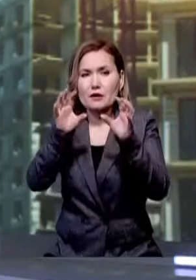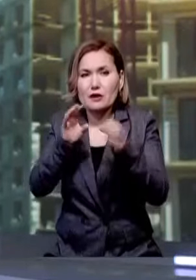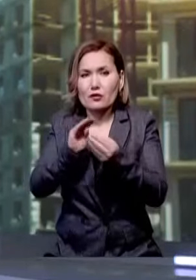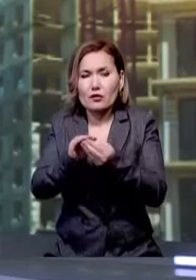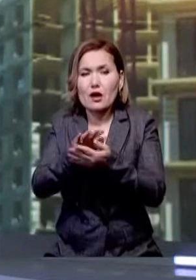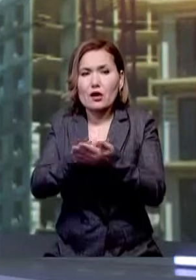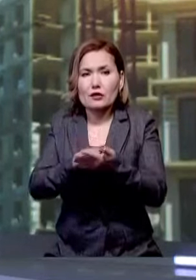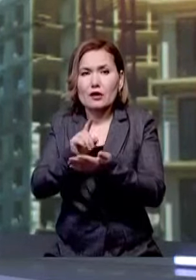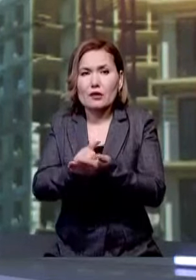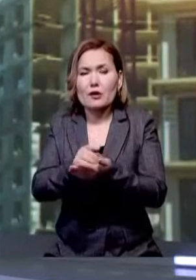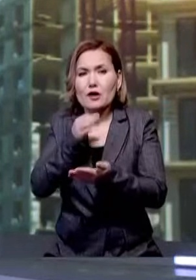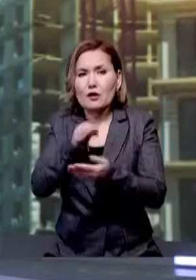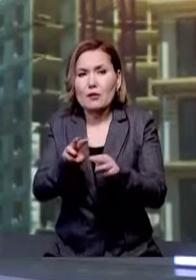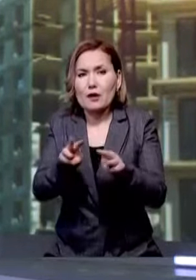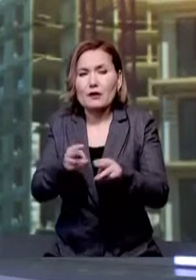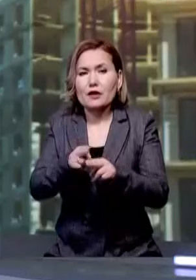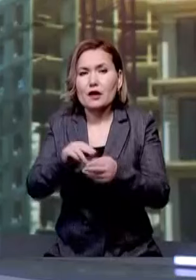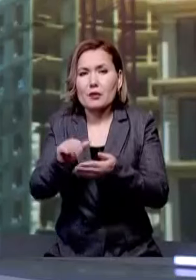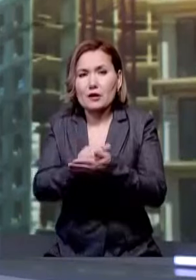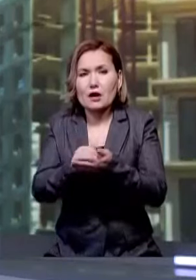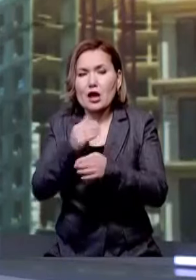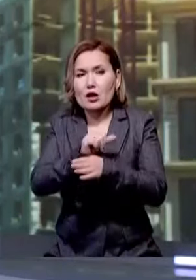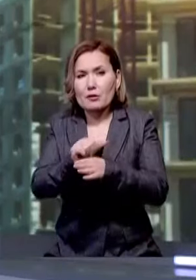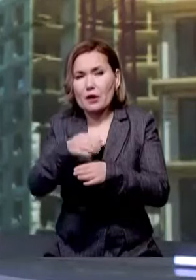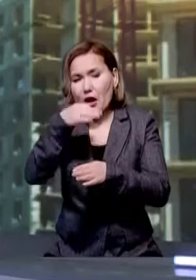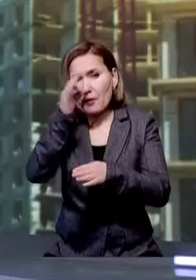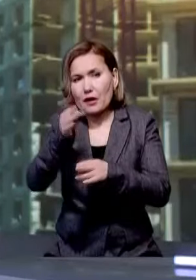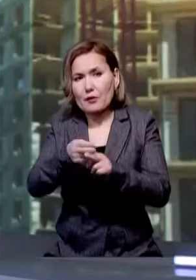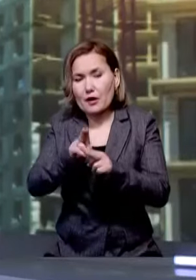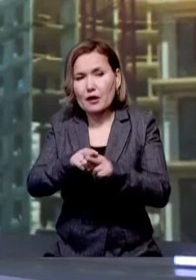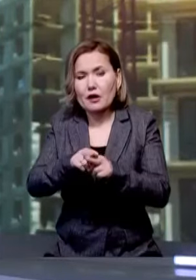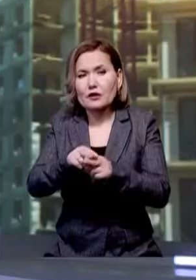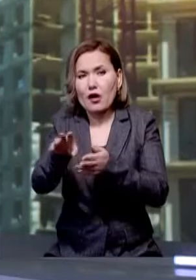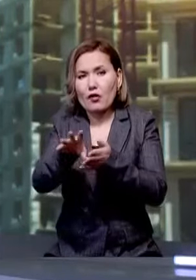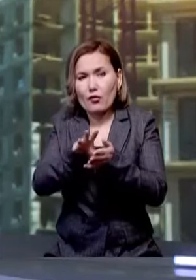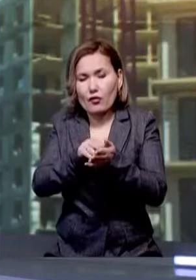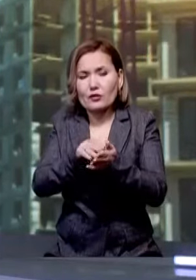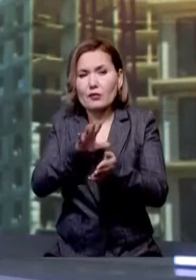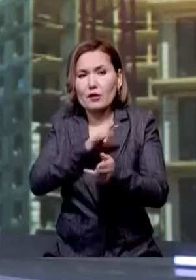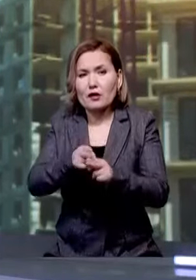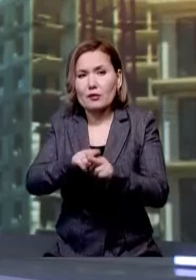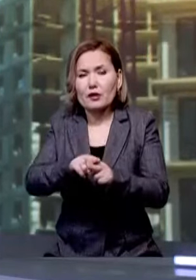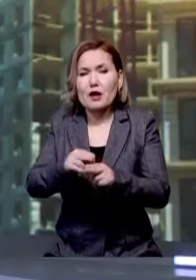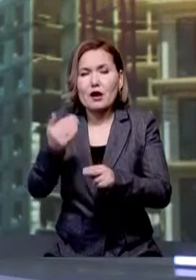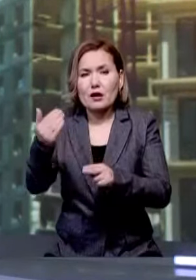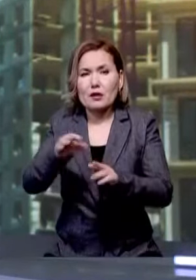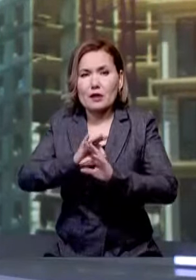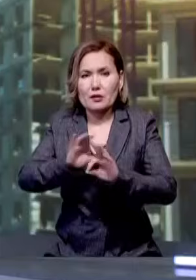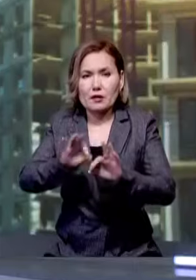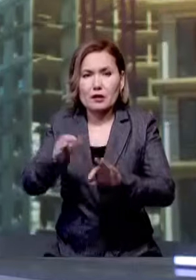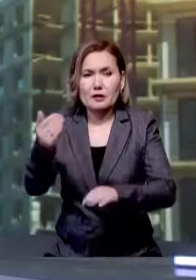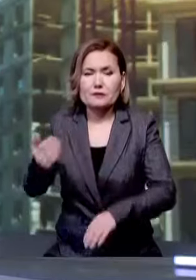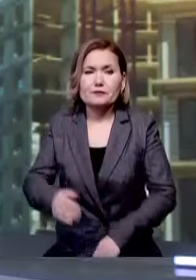керек дейді. Жауапты министрлік сараланған құжатта шетелдік тәжірибе ескерілді деп отыр. Тараптардың уәждерін тілшіміз тыңдап